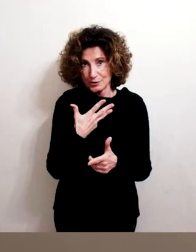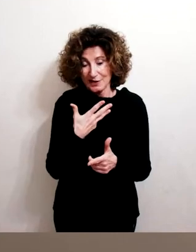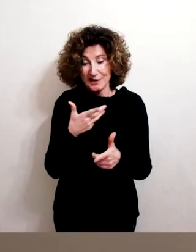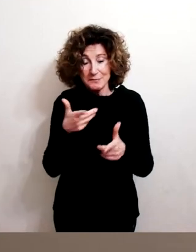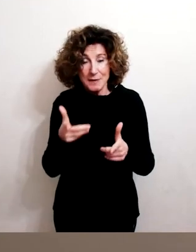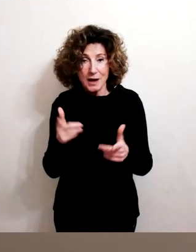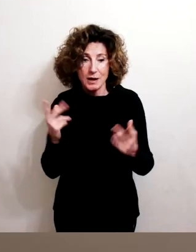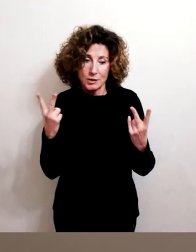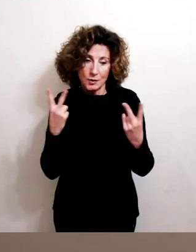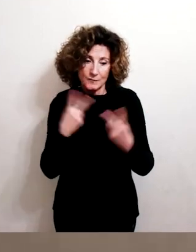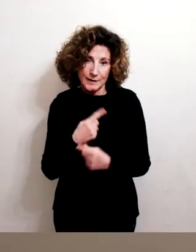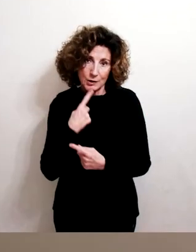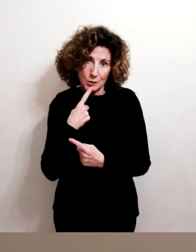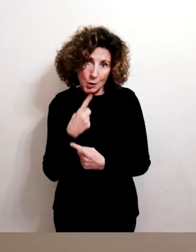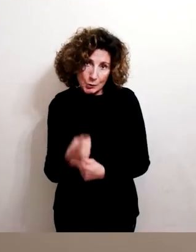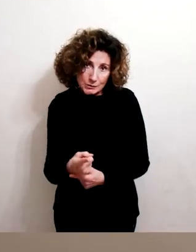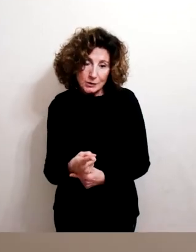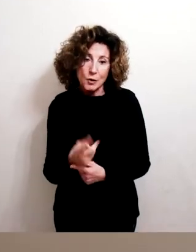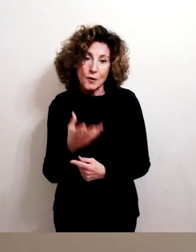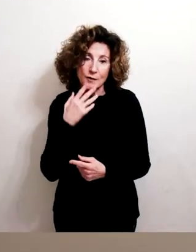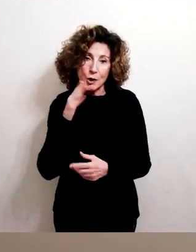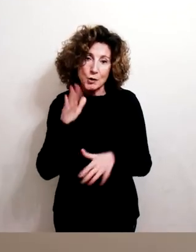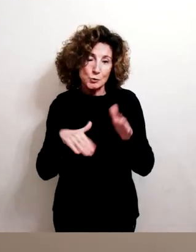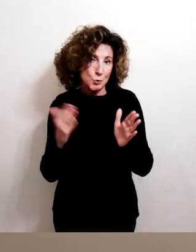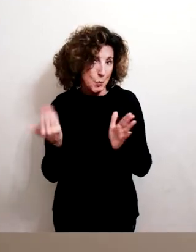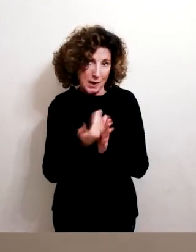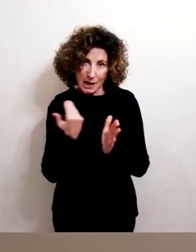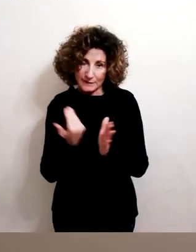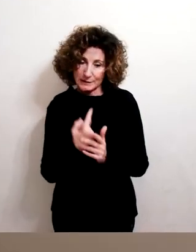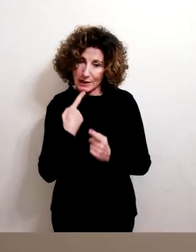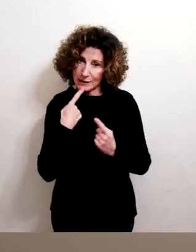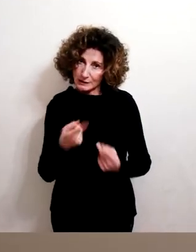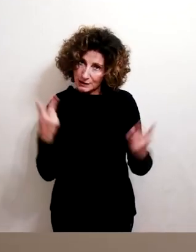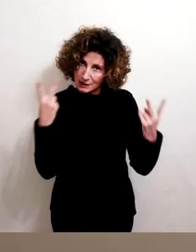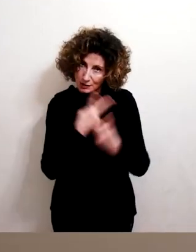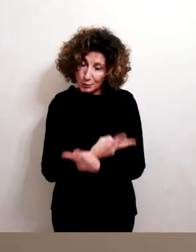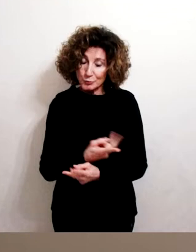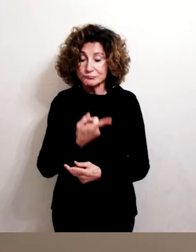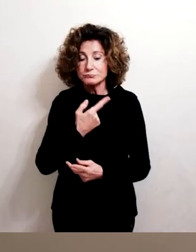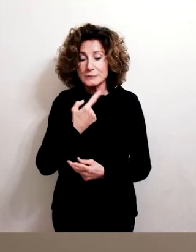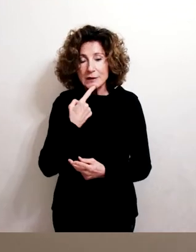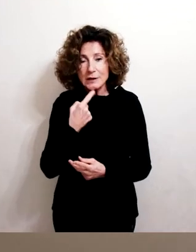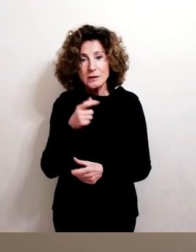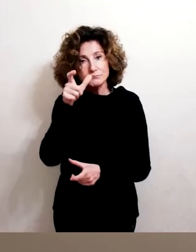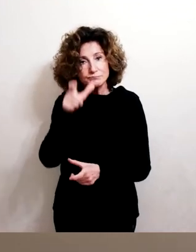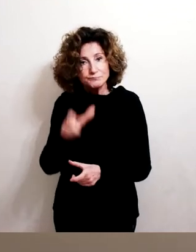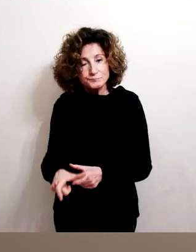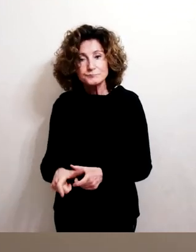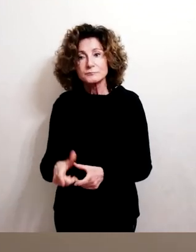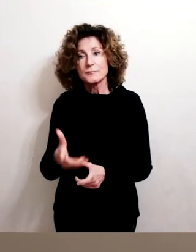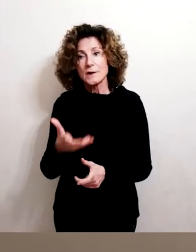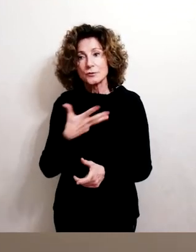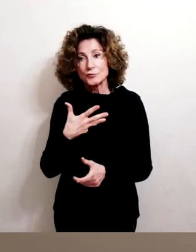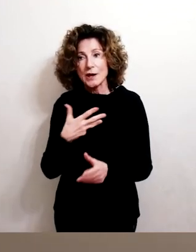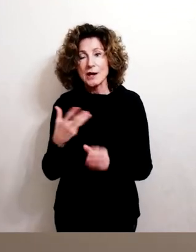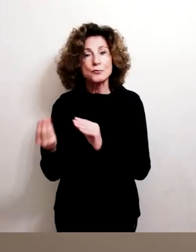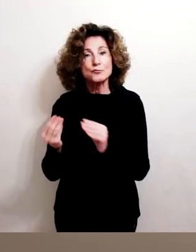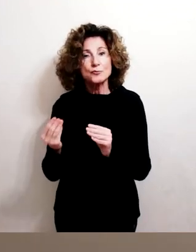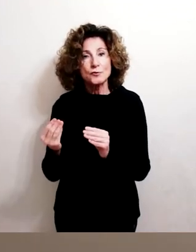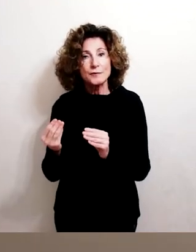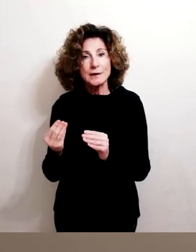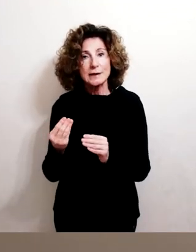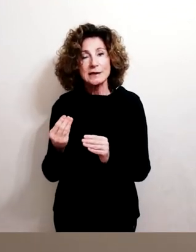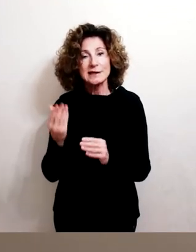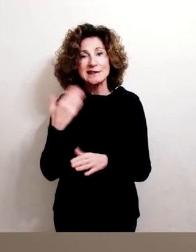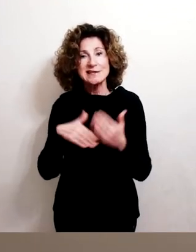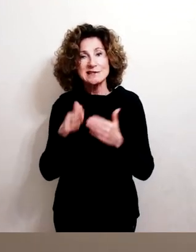ovviamente questo lo dico a scanso proprio di dubbi e di equivoci noi tendiamo a non accettare iscrizioni di